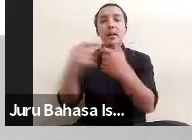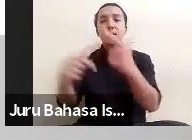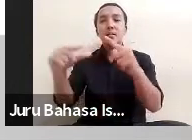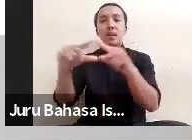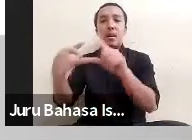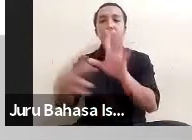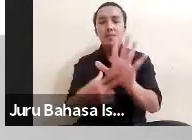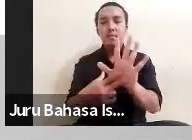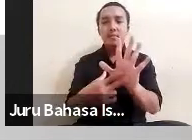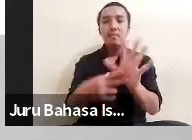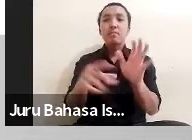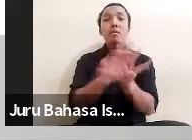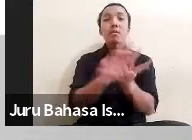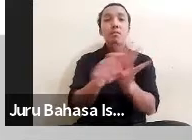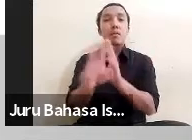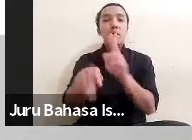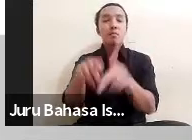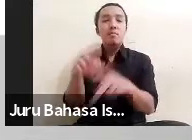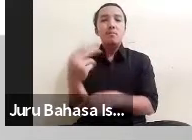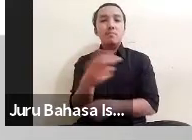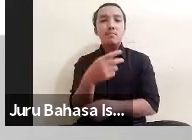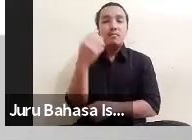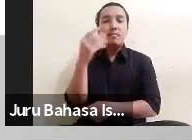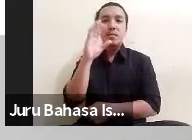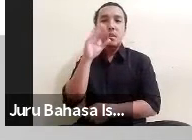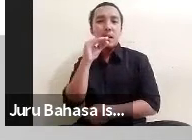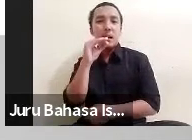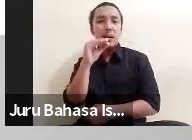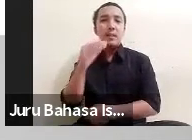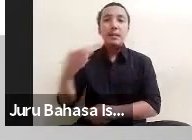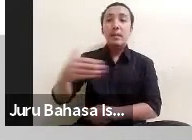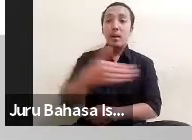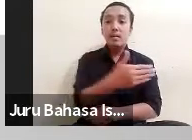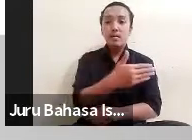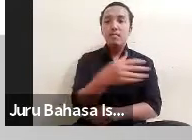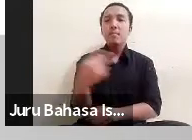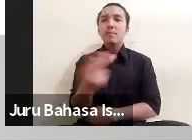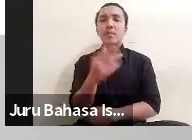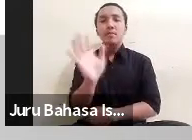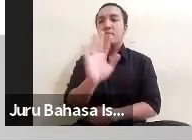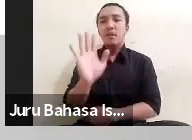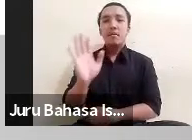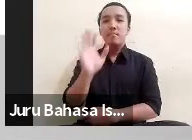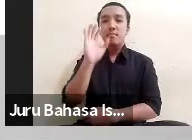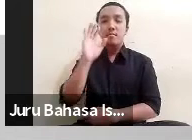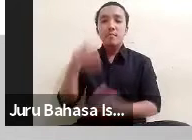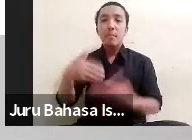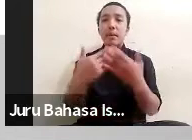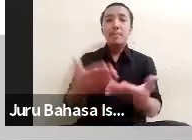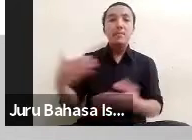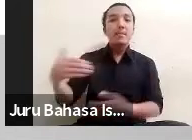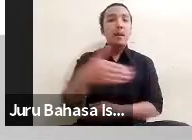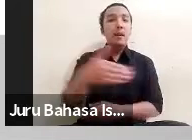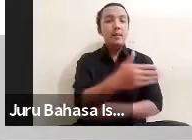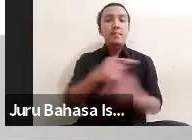bicara ikan, maka kita tidak memberikan ikannya, tetapi kita memberikan kailnya, bahkan juga kita tunjukkan ada di